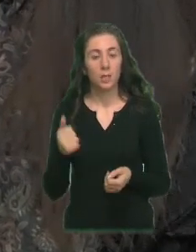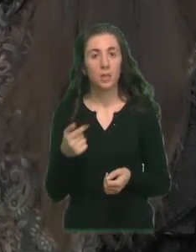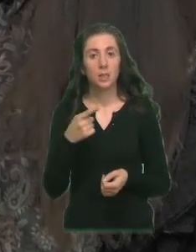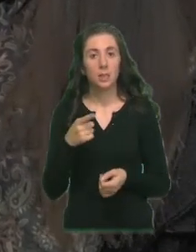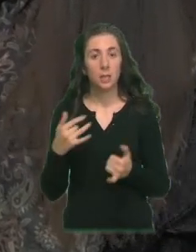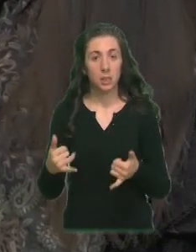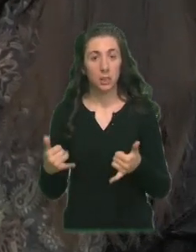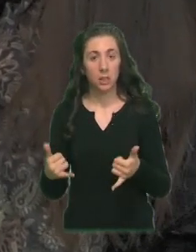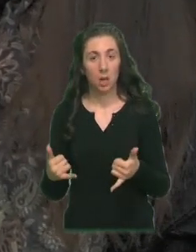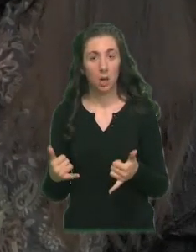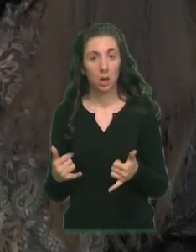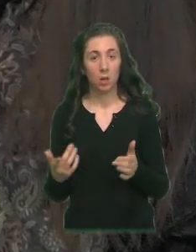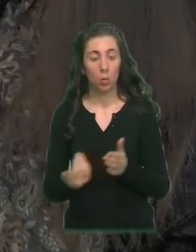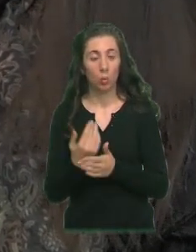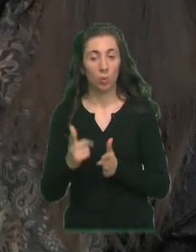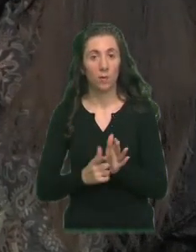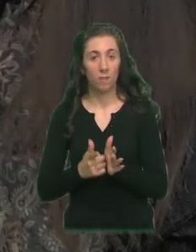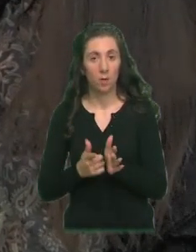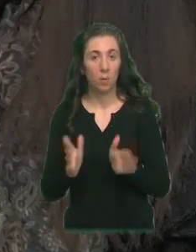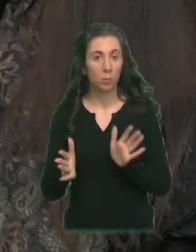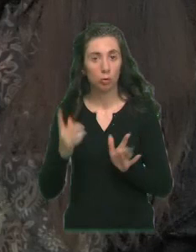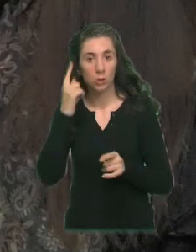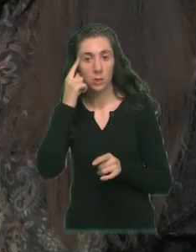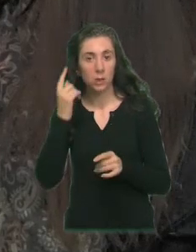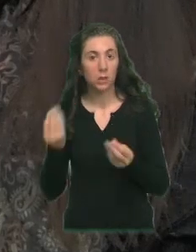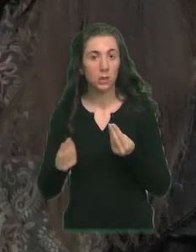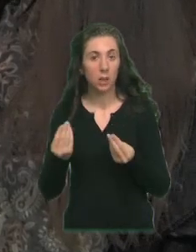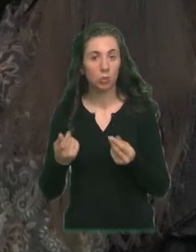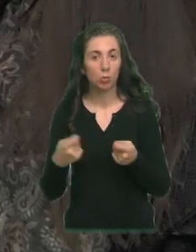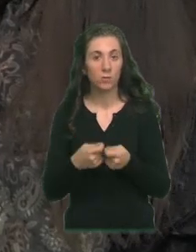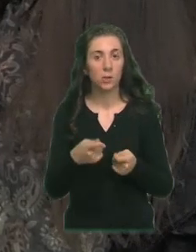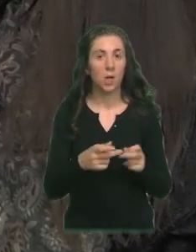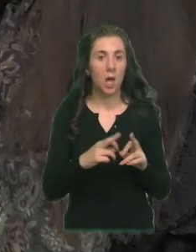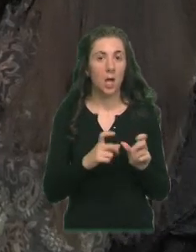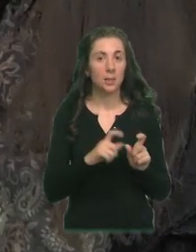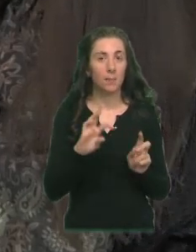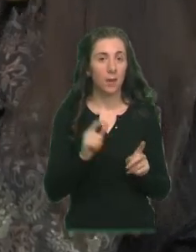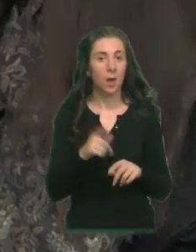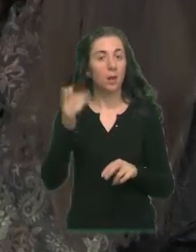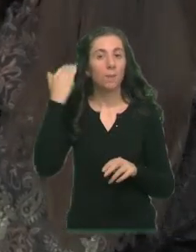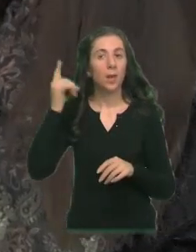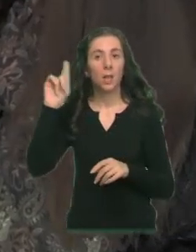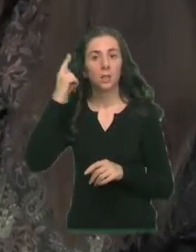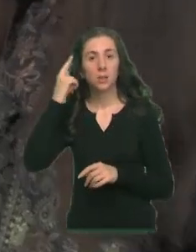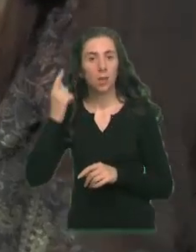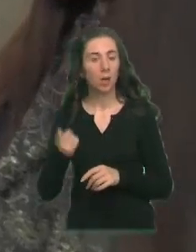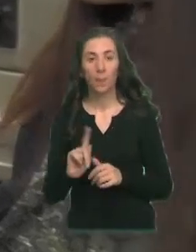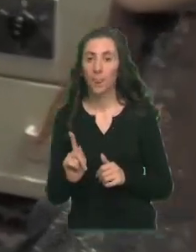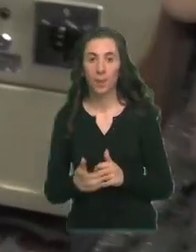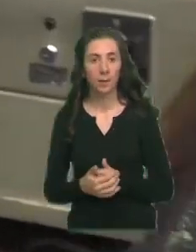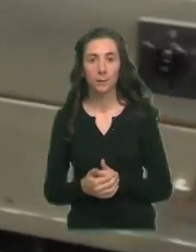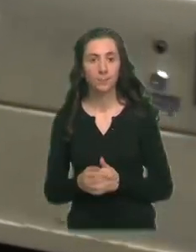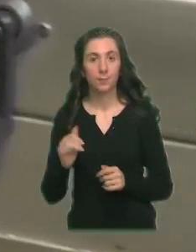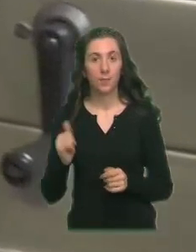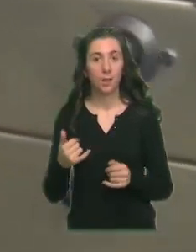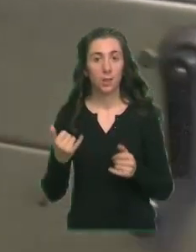Jeste li možda sada u novije vrijeme možda saznali nešto o Aspergeru, a da niste znali prije? Ne,